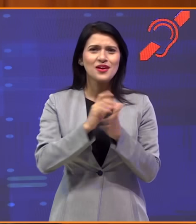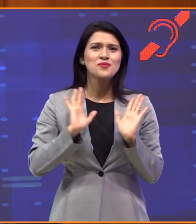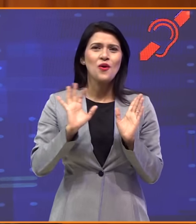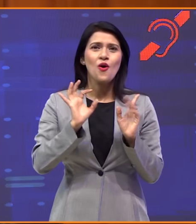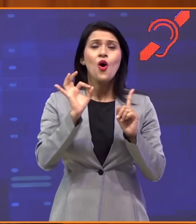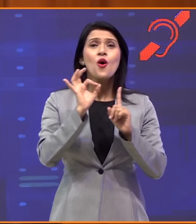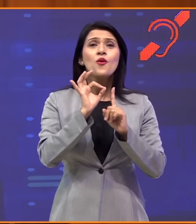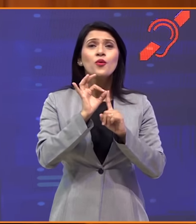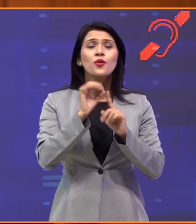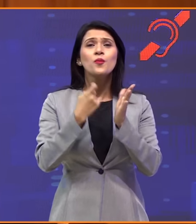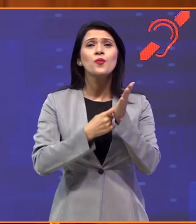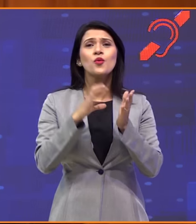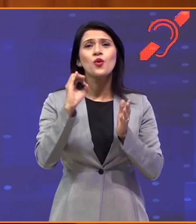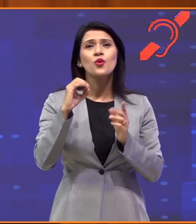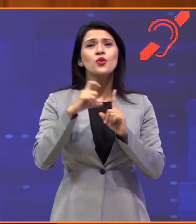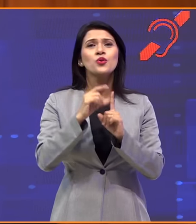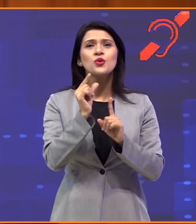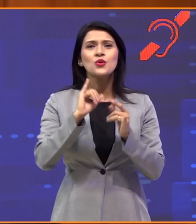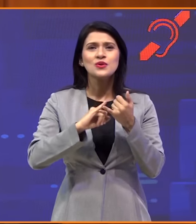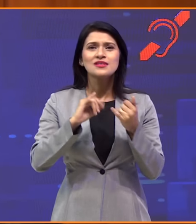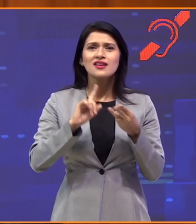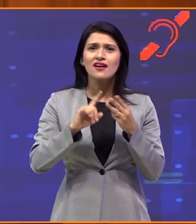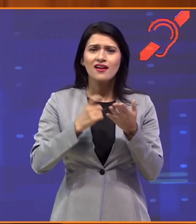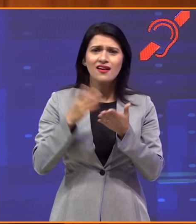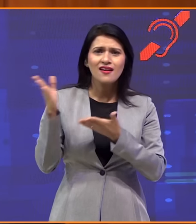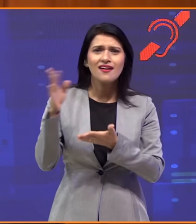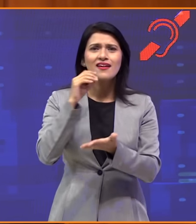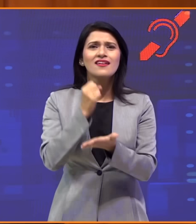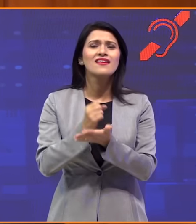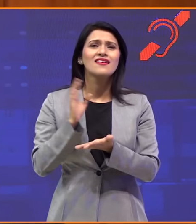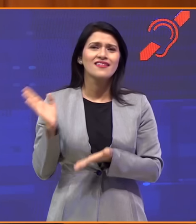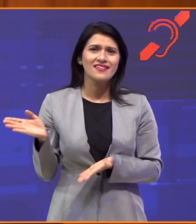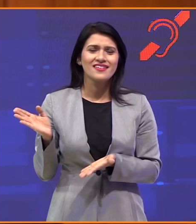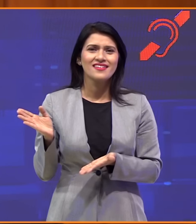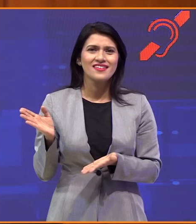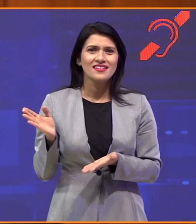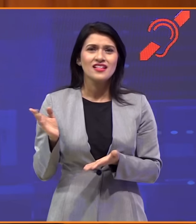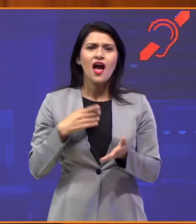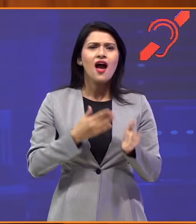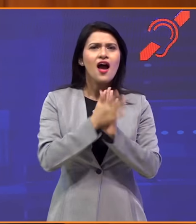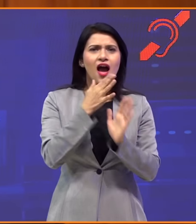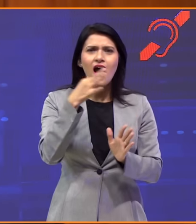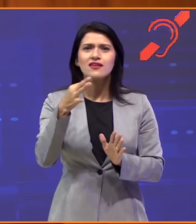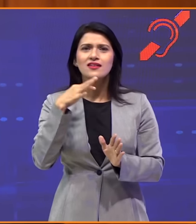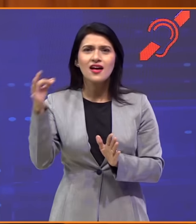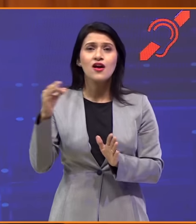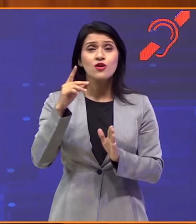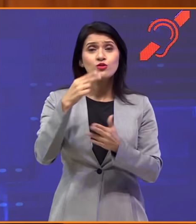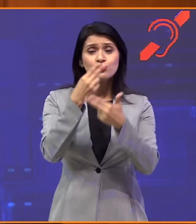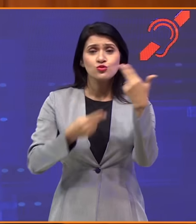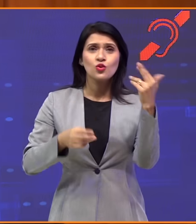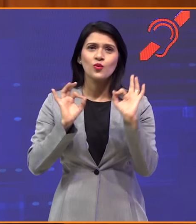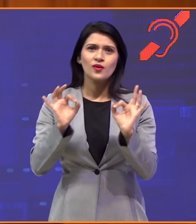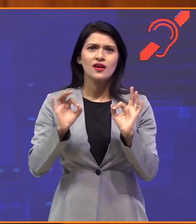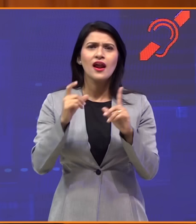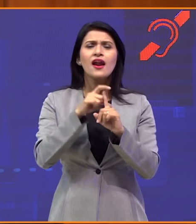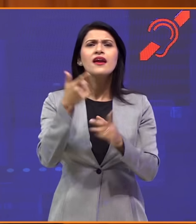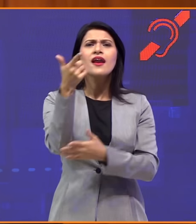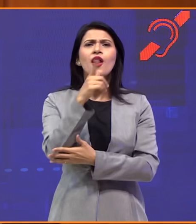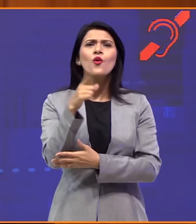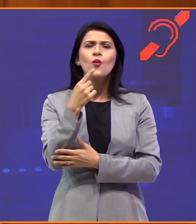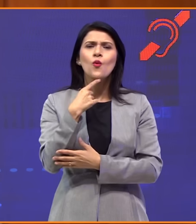मर्जी मैंने उनको पूछा सुपर्ण से और विनोद भानुशाली जी से कि भाई कहानी तो मुझे बहुत अच्छी लगी है लेकिन इसका डायरेक्टर कौन है